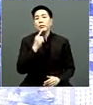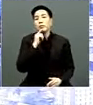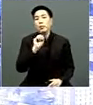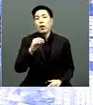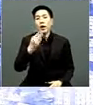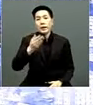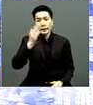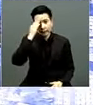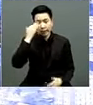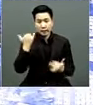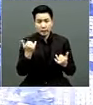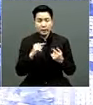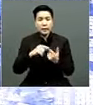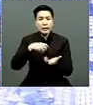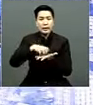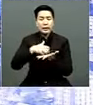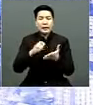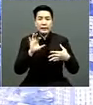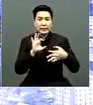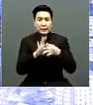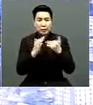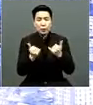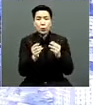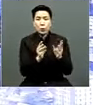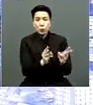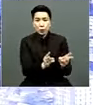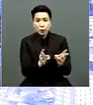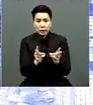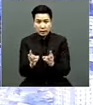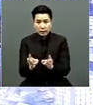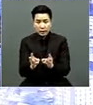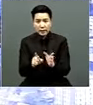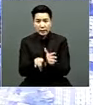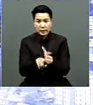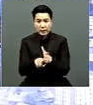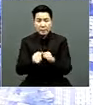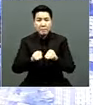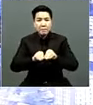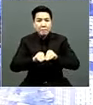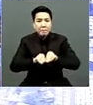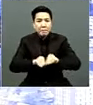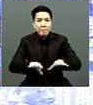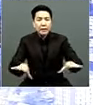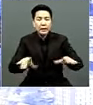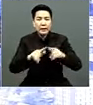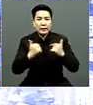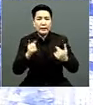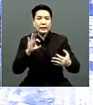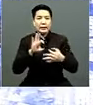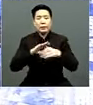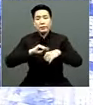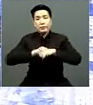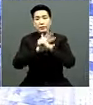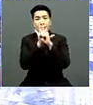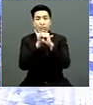ป็นการรายงานการคาดการรูปแบบการระบาดของโรคติดเชื้อโควิด-19 ซึ่งท